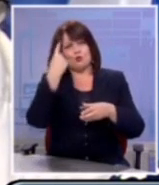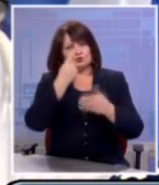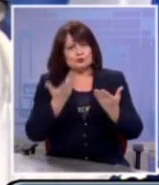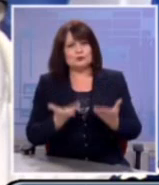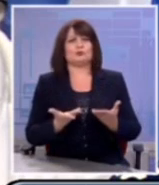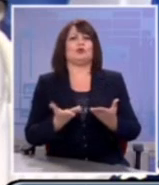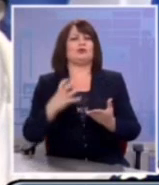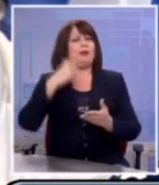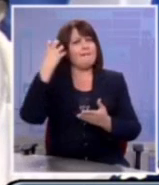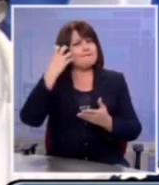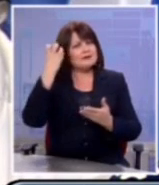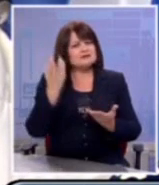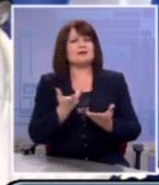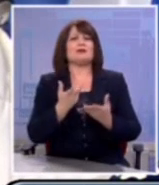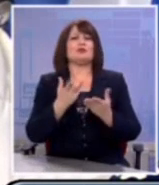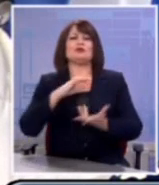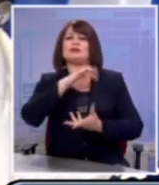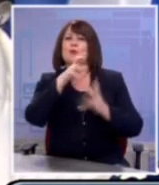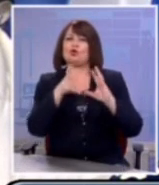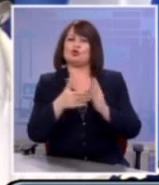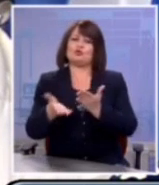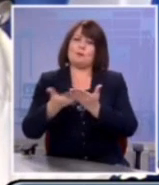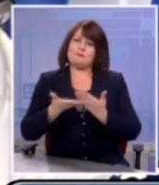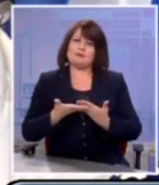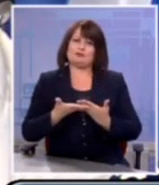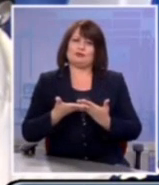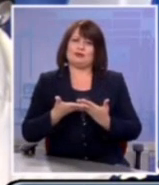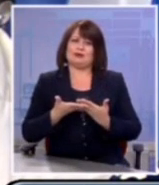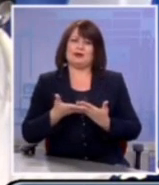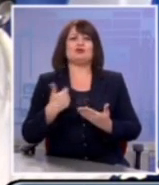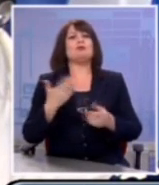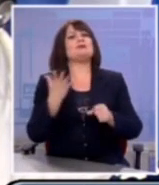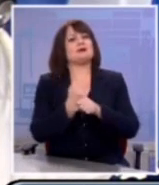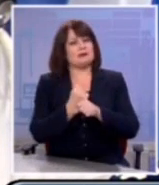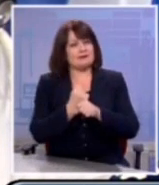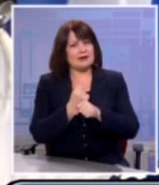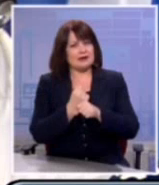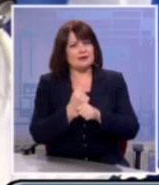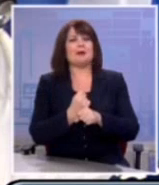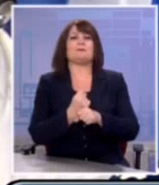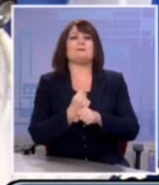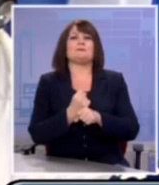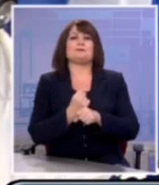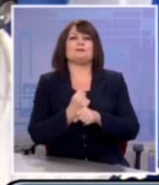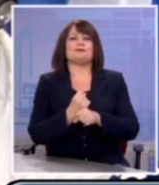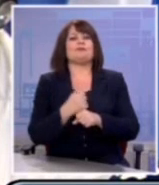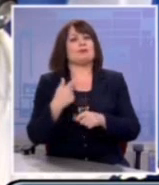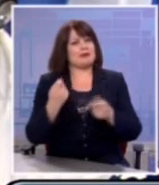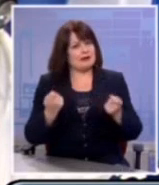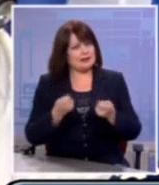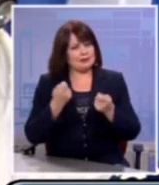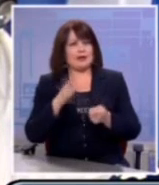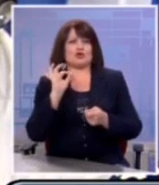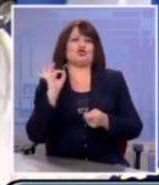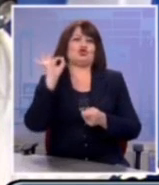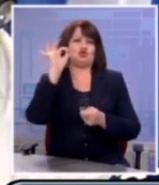προσωπικότητων, διανοουμένων από όλο τον κόσμο. Έχει καταφέρει να βάλει και θα το